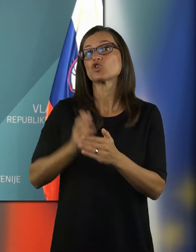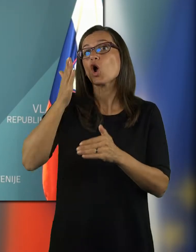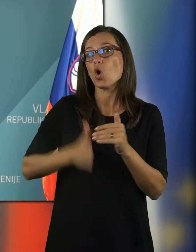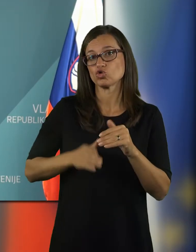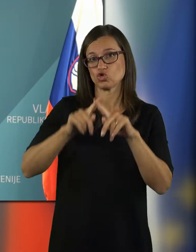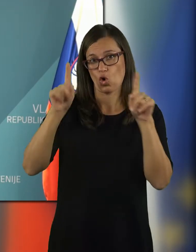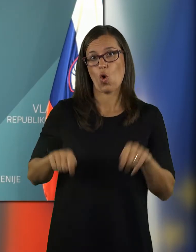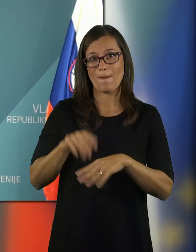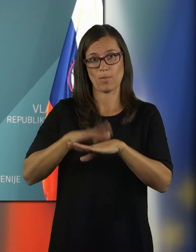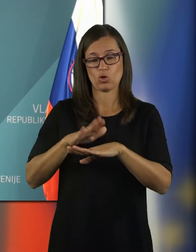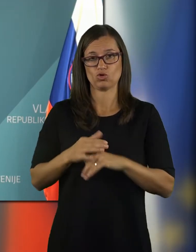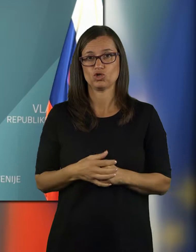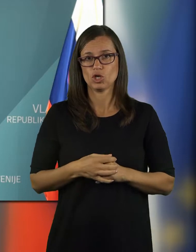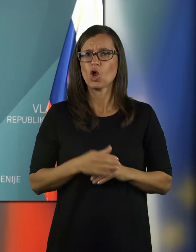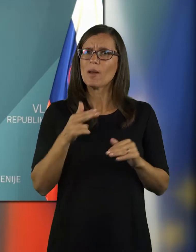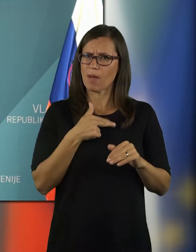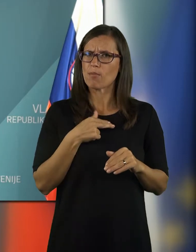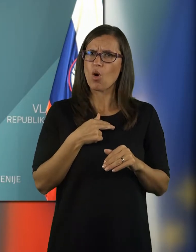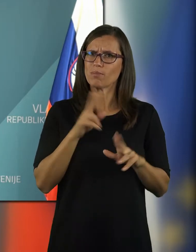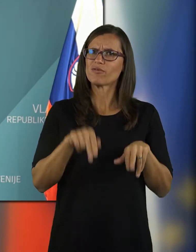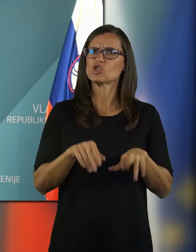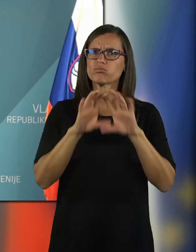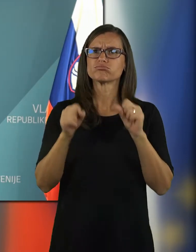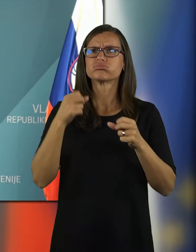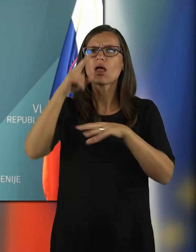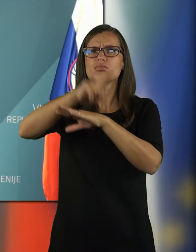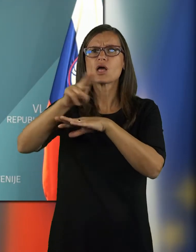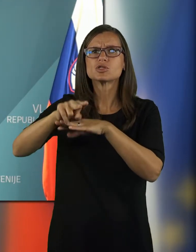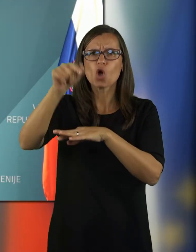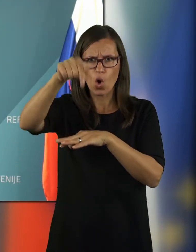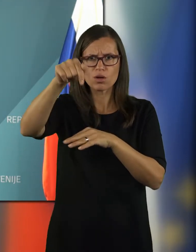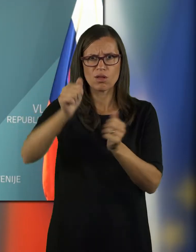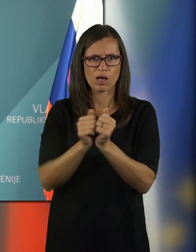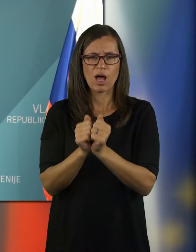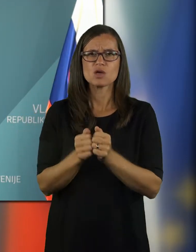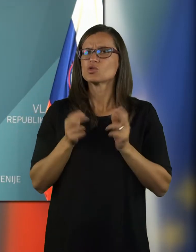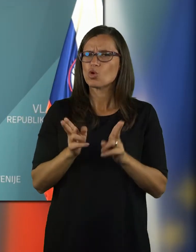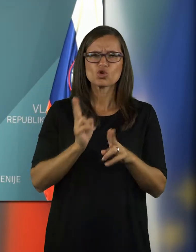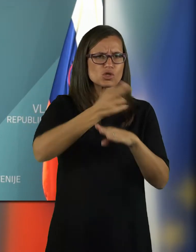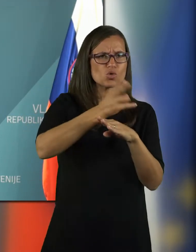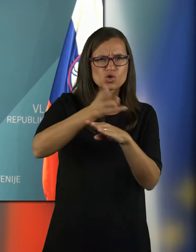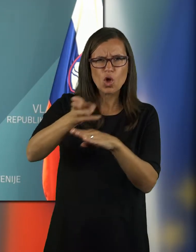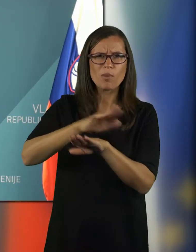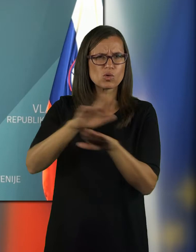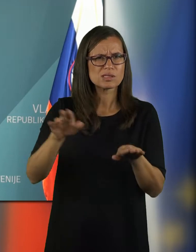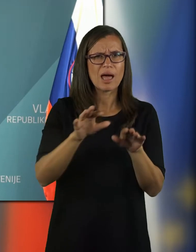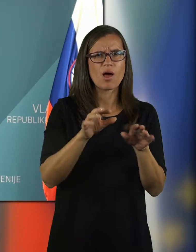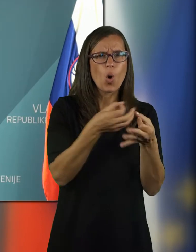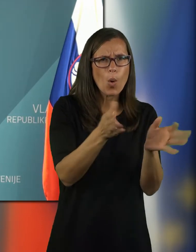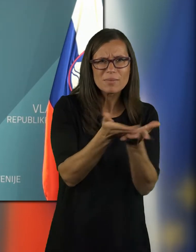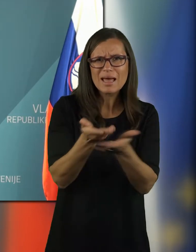poročilo. Imamo pravico izvesti nadzor na kraju samem, z možnostjo vstopa v vse objekte in pregleda